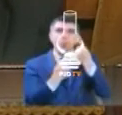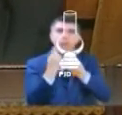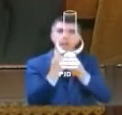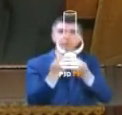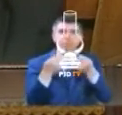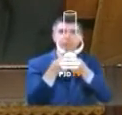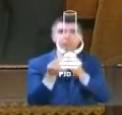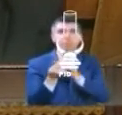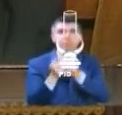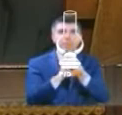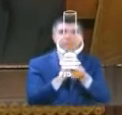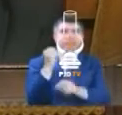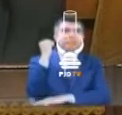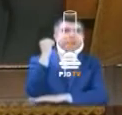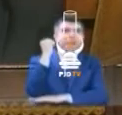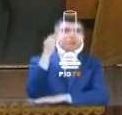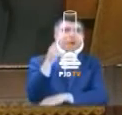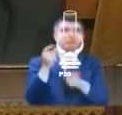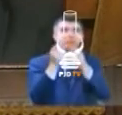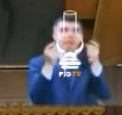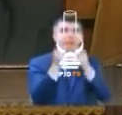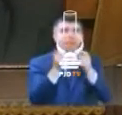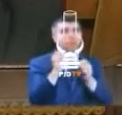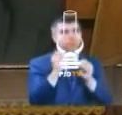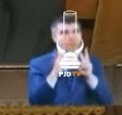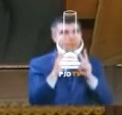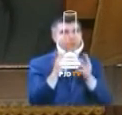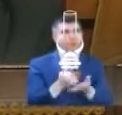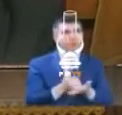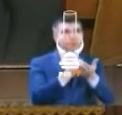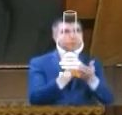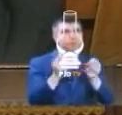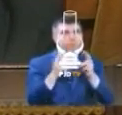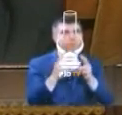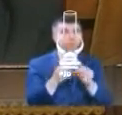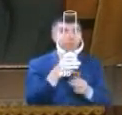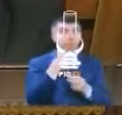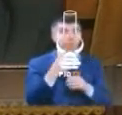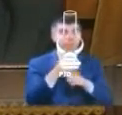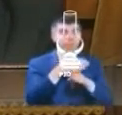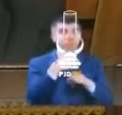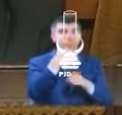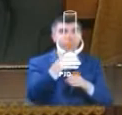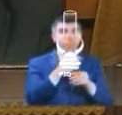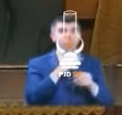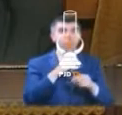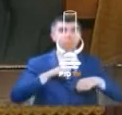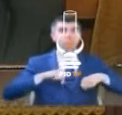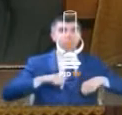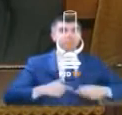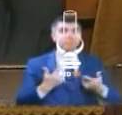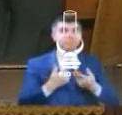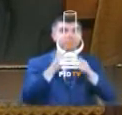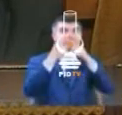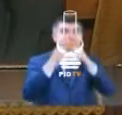فيما يخص الضريبه على الشركات كيمشي في هذا الاتجاه، وكذلك كما تفضل السيد الوزير كاين عده اجراءات. لكن السيد الوزير هذا التنزيل ديال